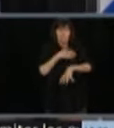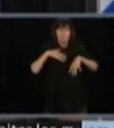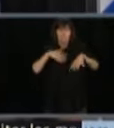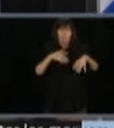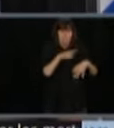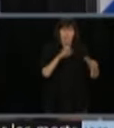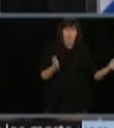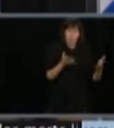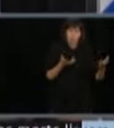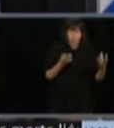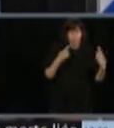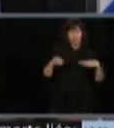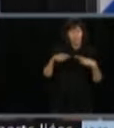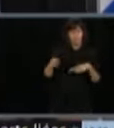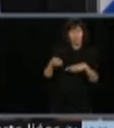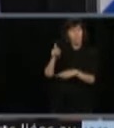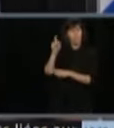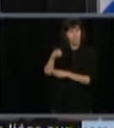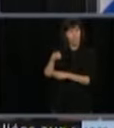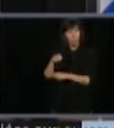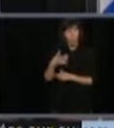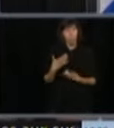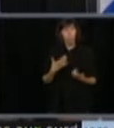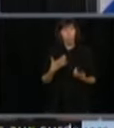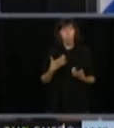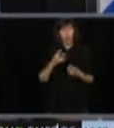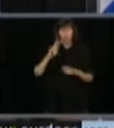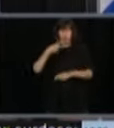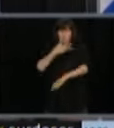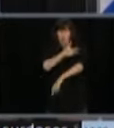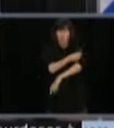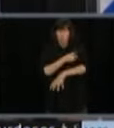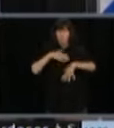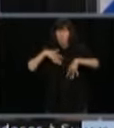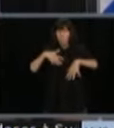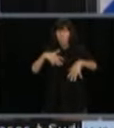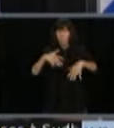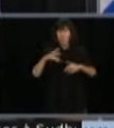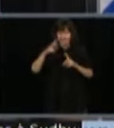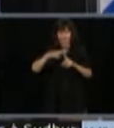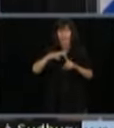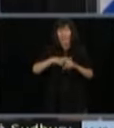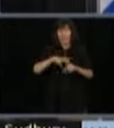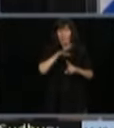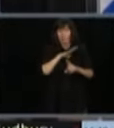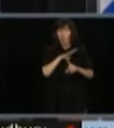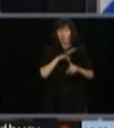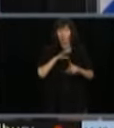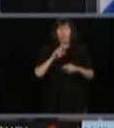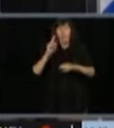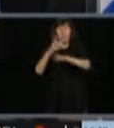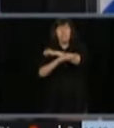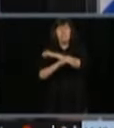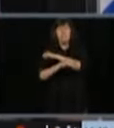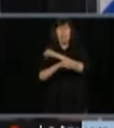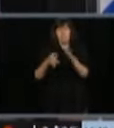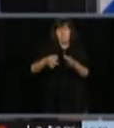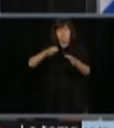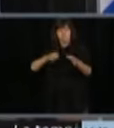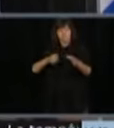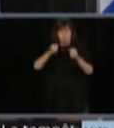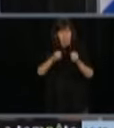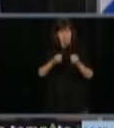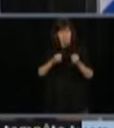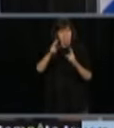puis ceux qui n'ont pas leur deuxième dose, de la devancer avant le 1er septembre. Donc, On veut vraiment faire un blitz dans les